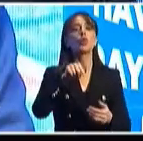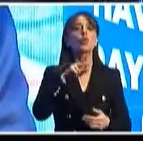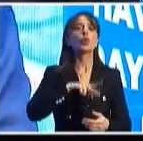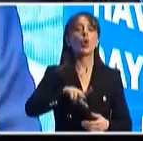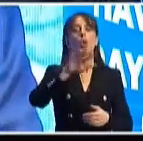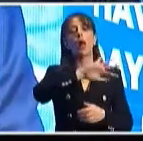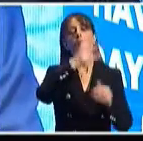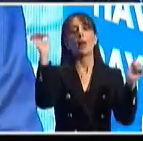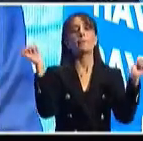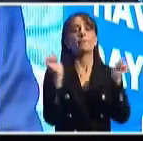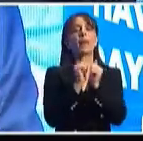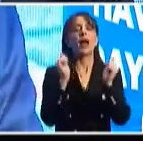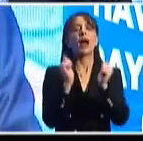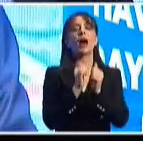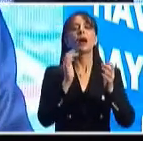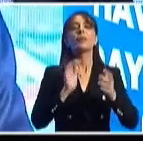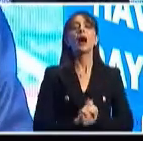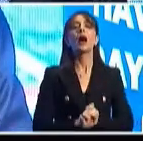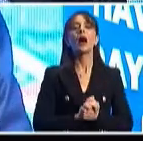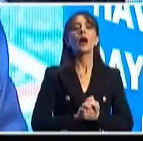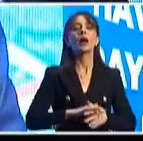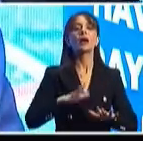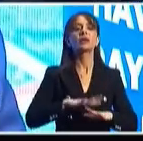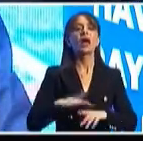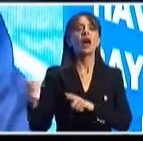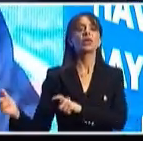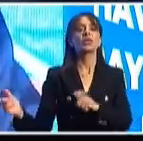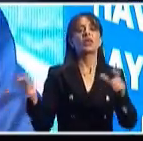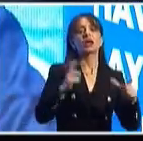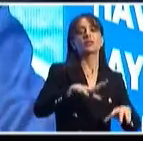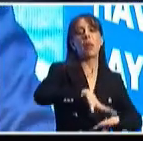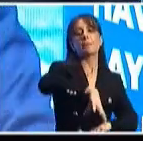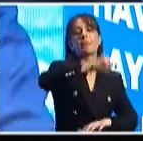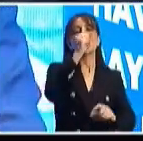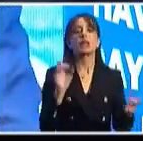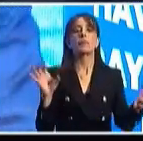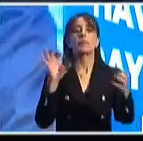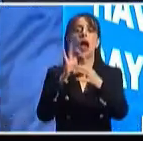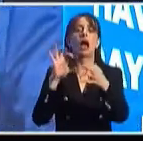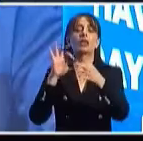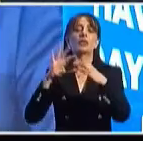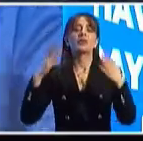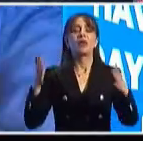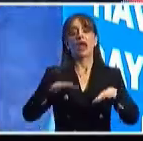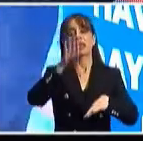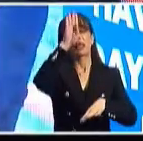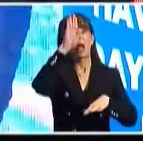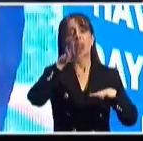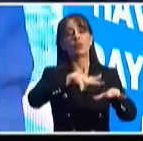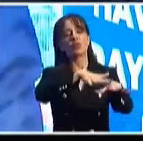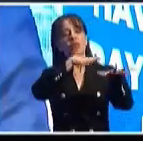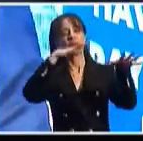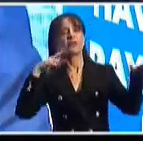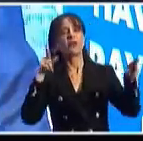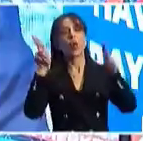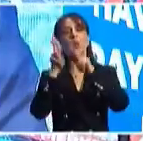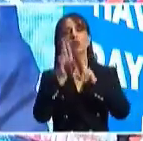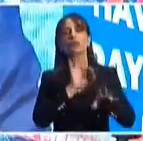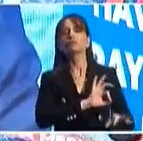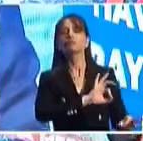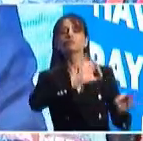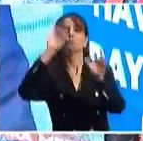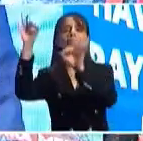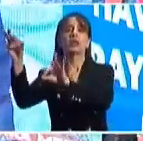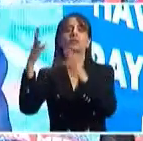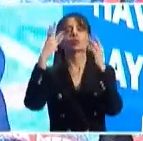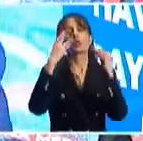lojistik köylerimizi de birbirine bağlamış ve İstanbul trafiğini aslında bir nevi kuzeye taşımış olacağız.